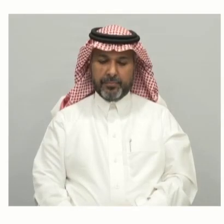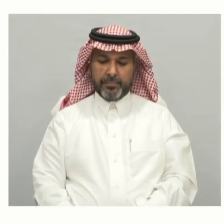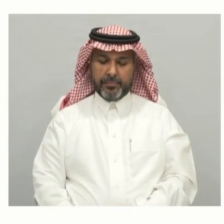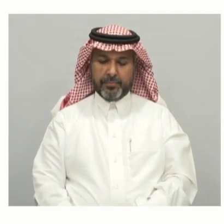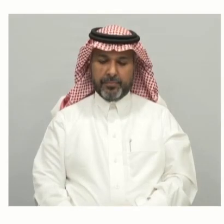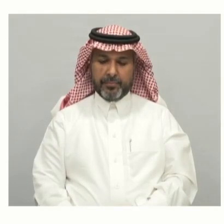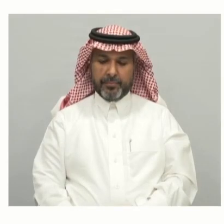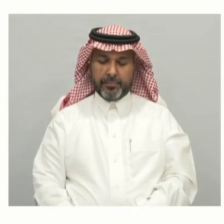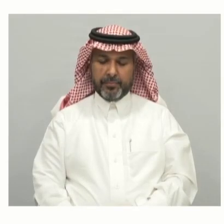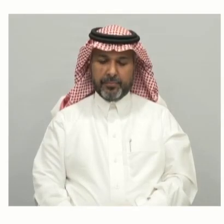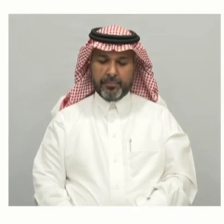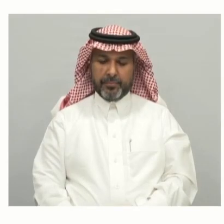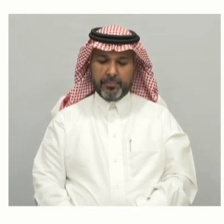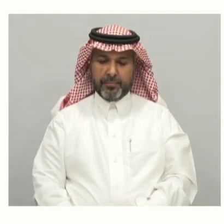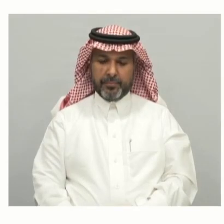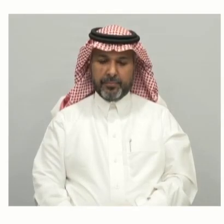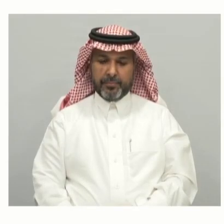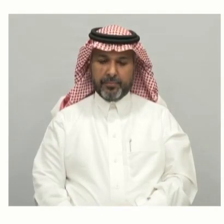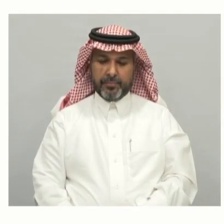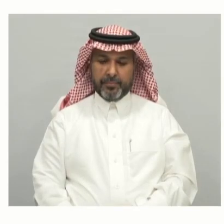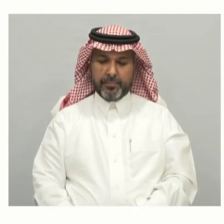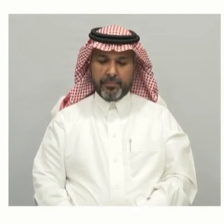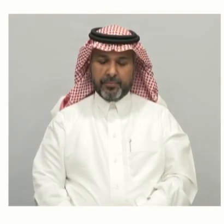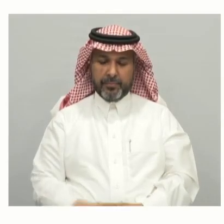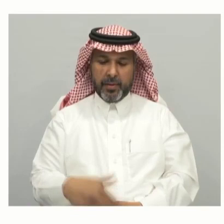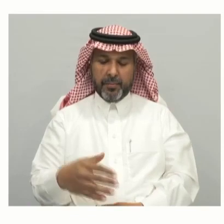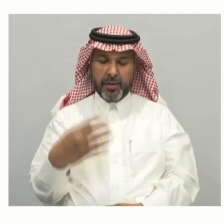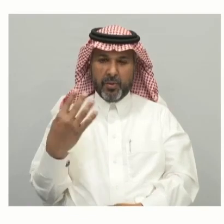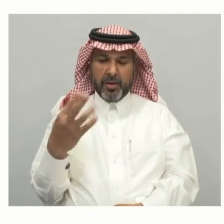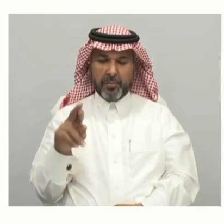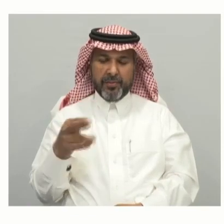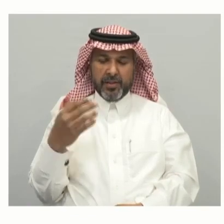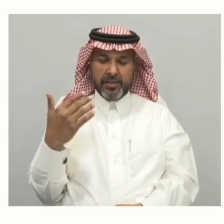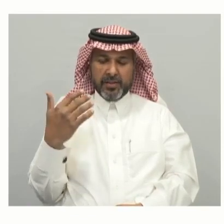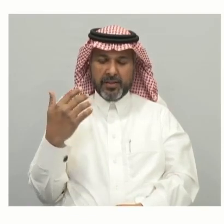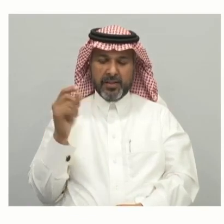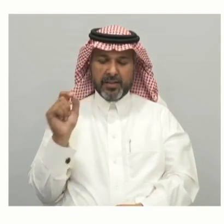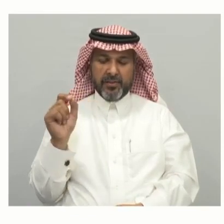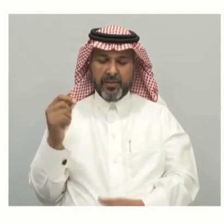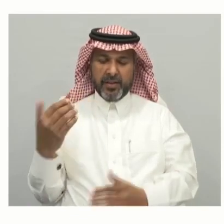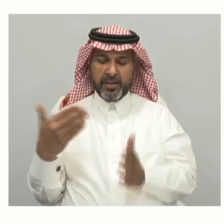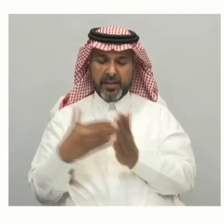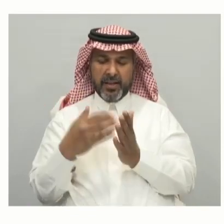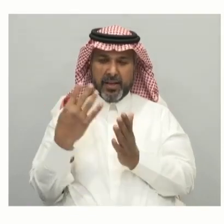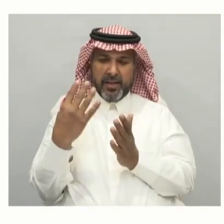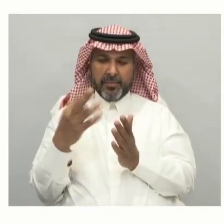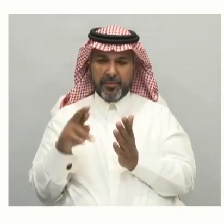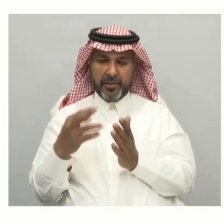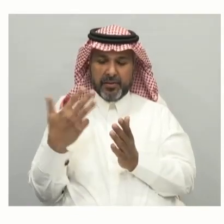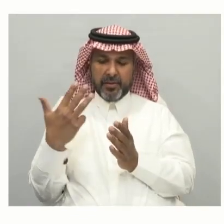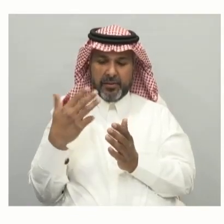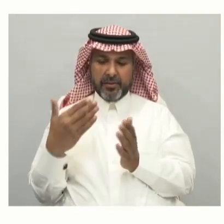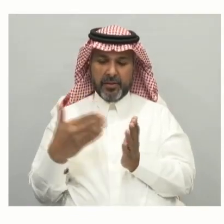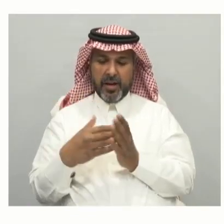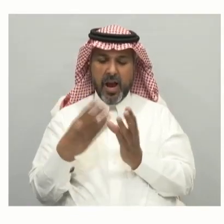فارغه الان الفئه التي تليها هي من اربعه الى اربعه وتسعه من عشره عدد التكرارات 12 اذا